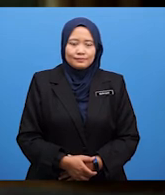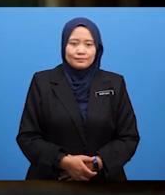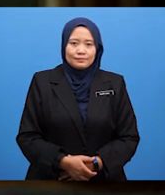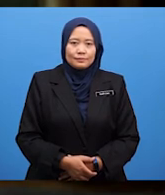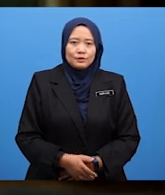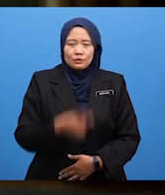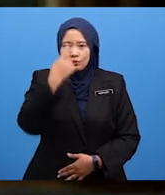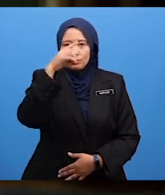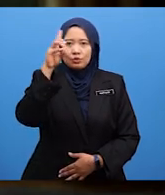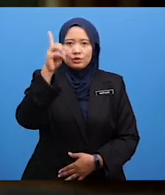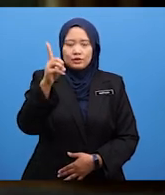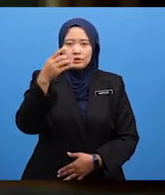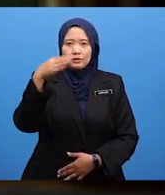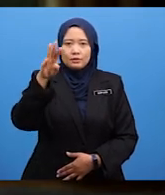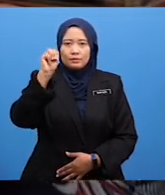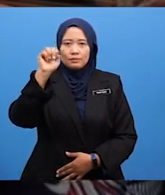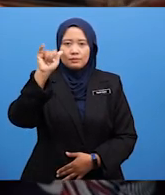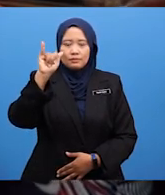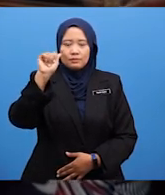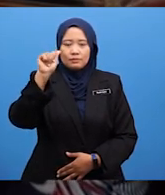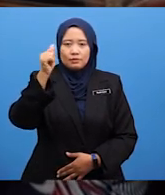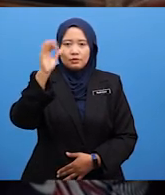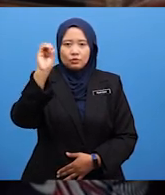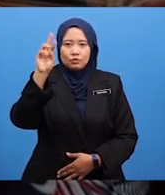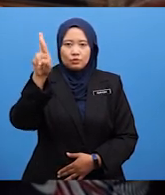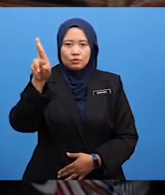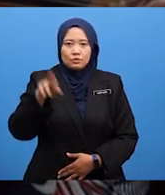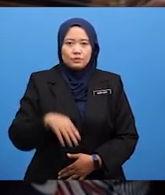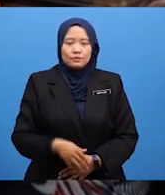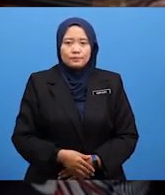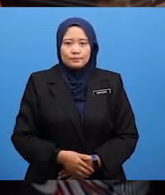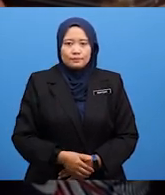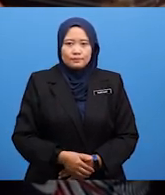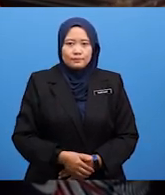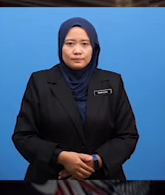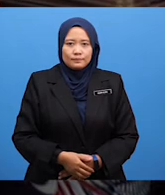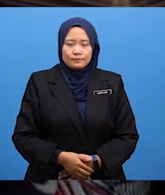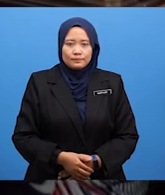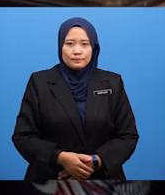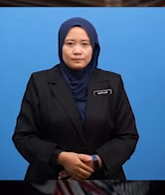Baik, cikgu.